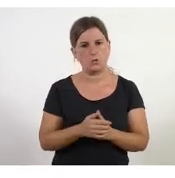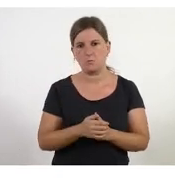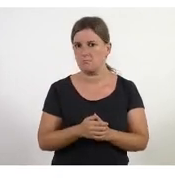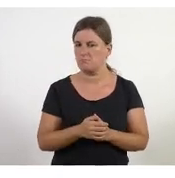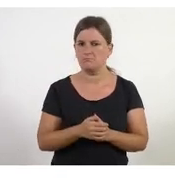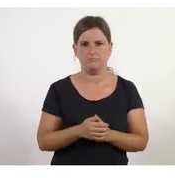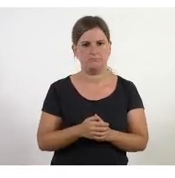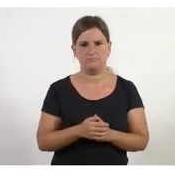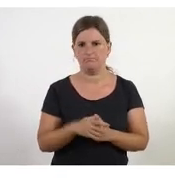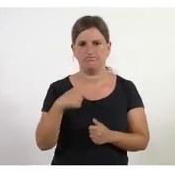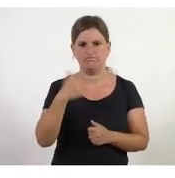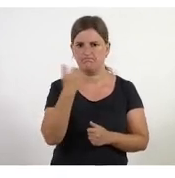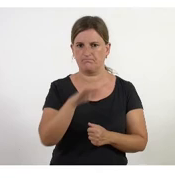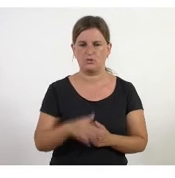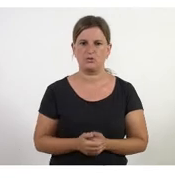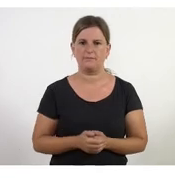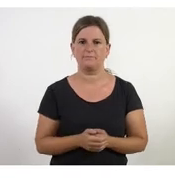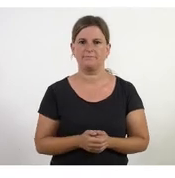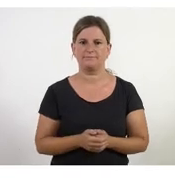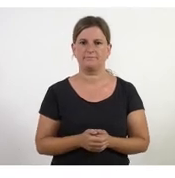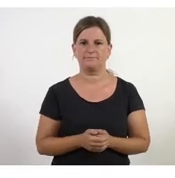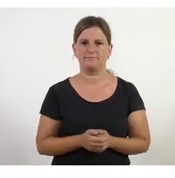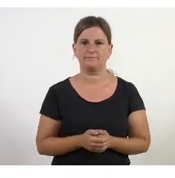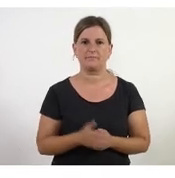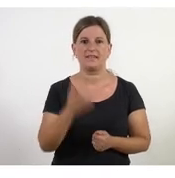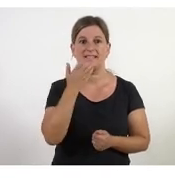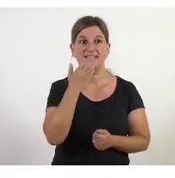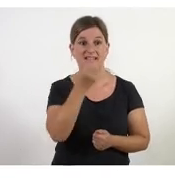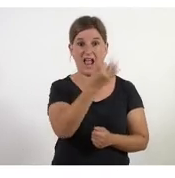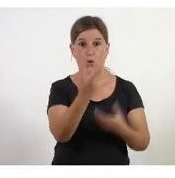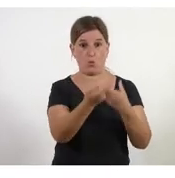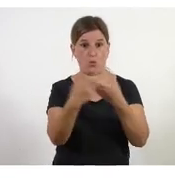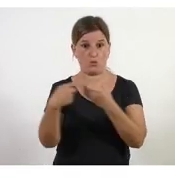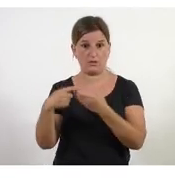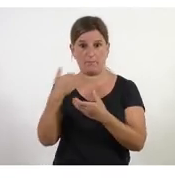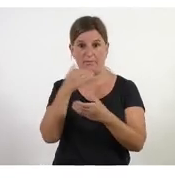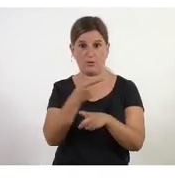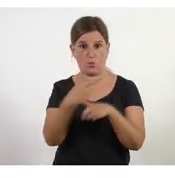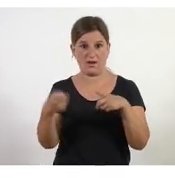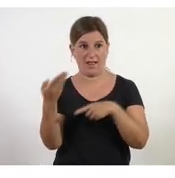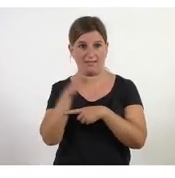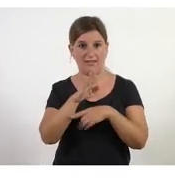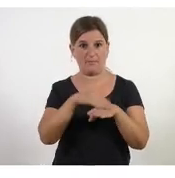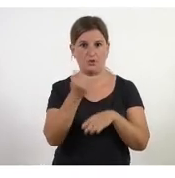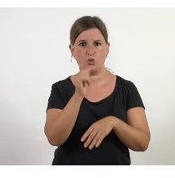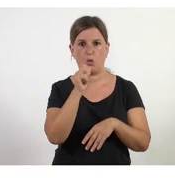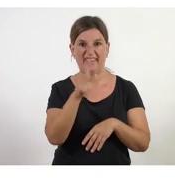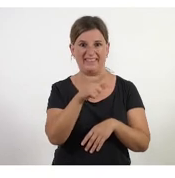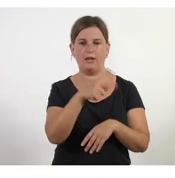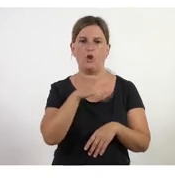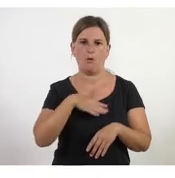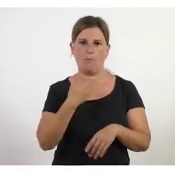cap i no sabria dir. Vale. Bueno, si algú dels assistents coneix alguna alternativa per la Judit, ho pot comentar al chat i